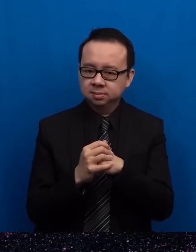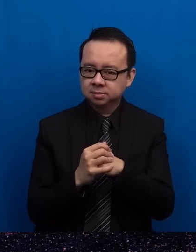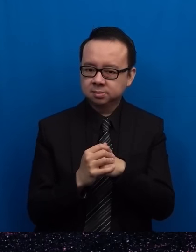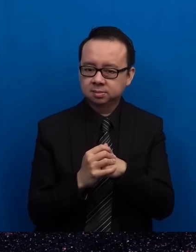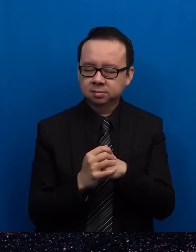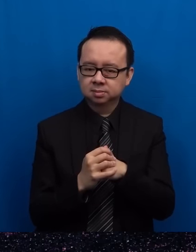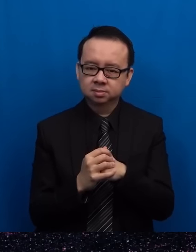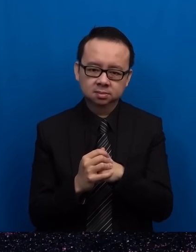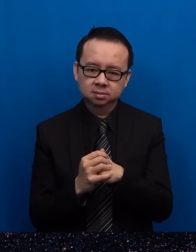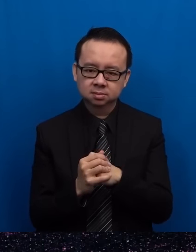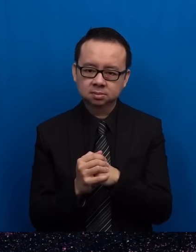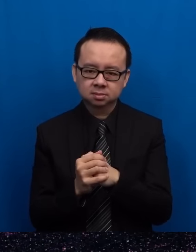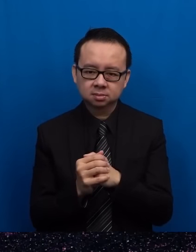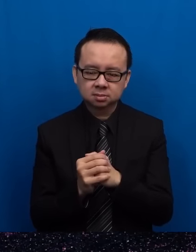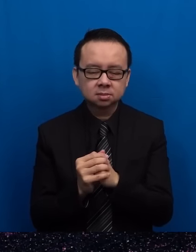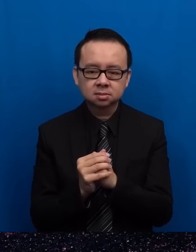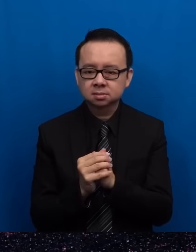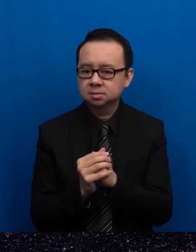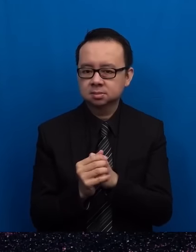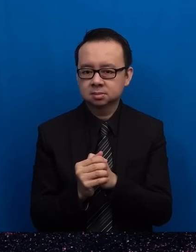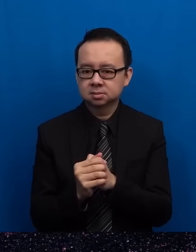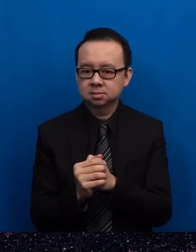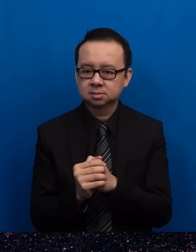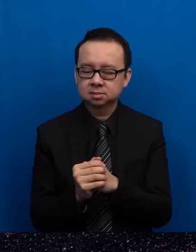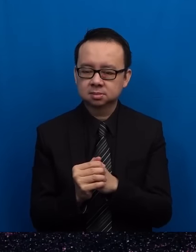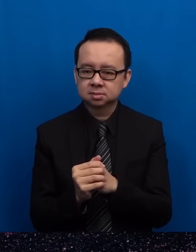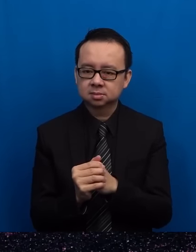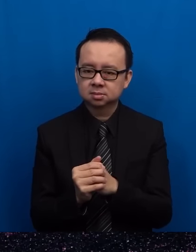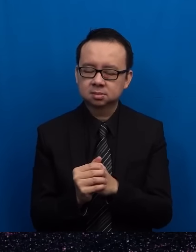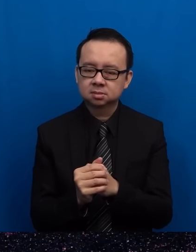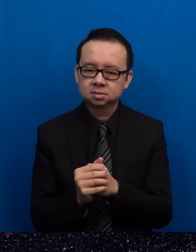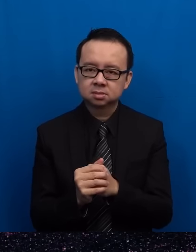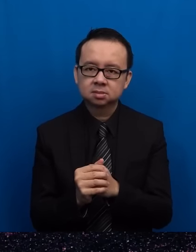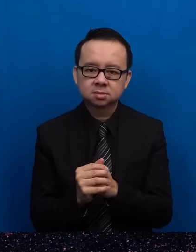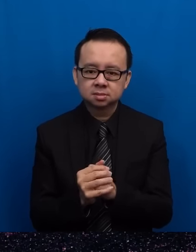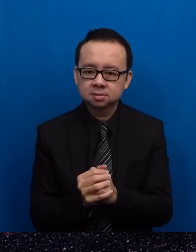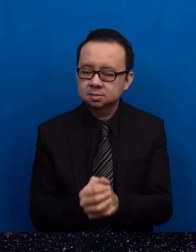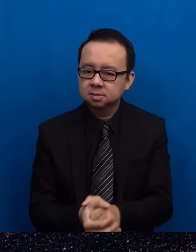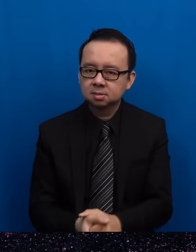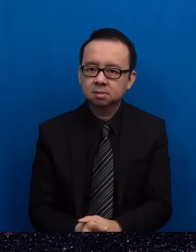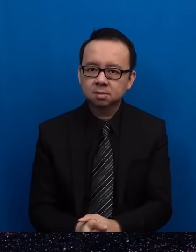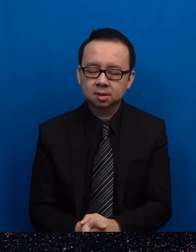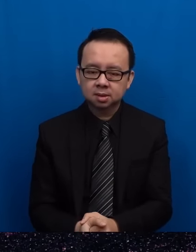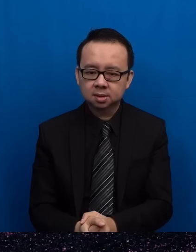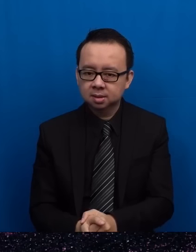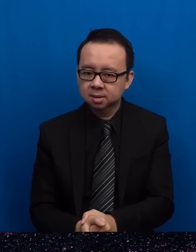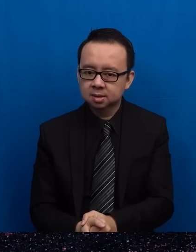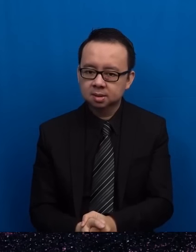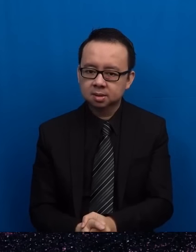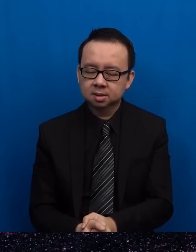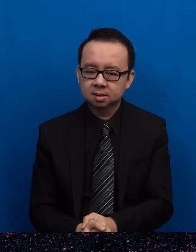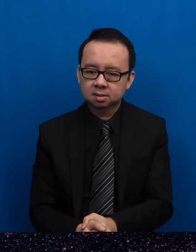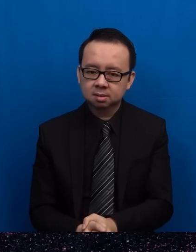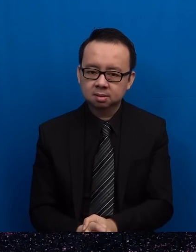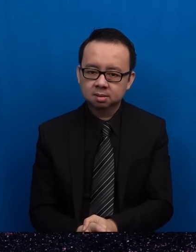unpack, harus segera packing, langsung berjalan melewati Laut Merah masuk ke tanah Kanaan.